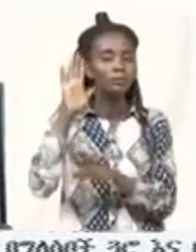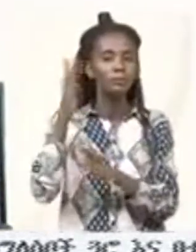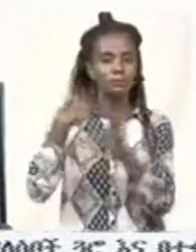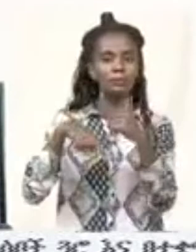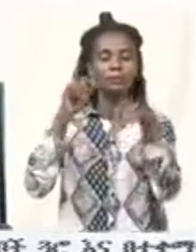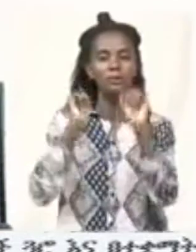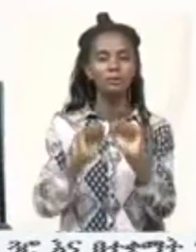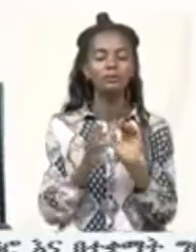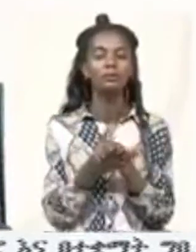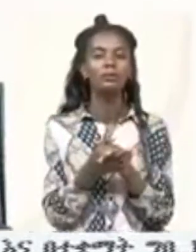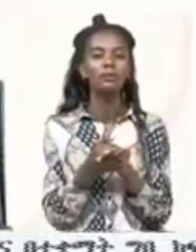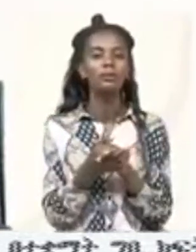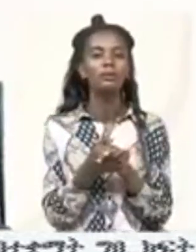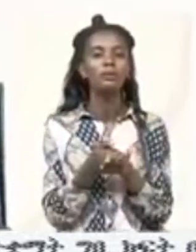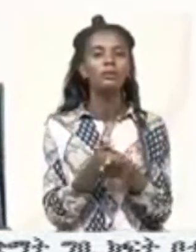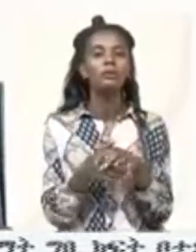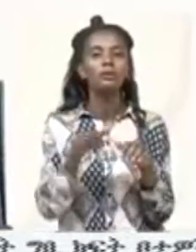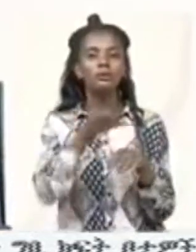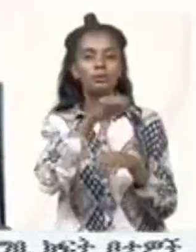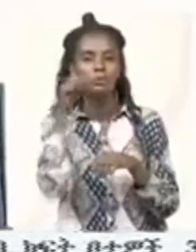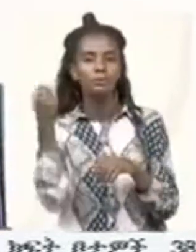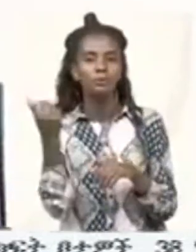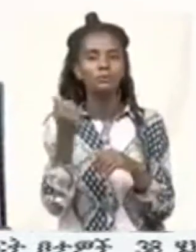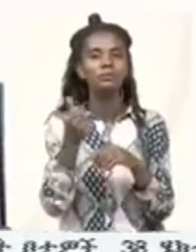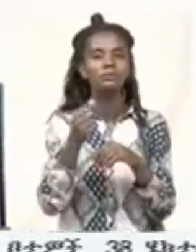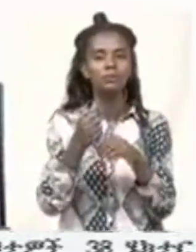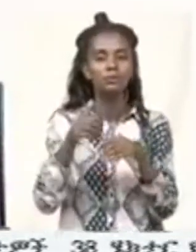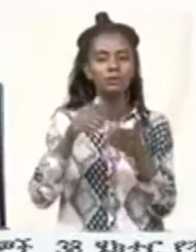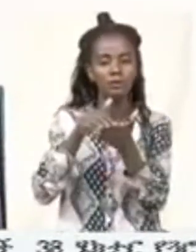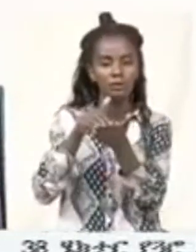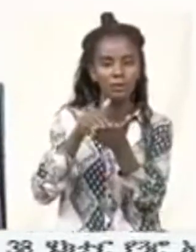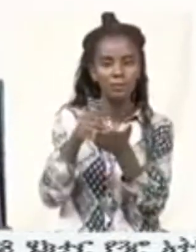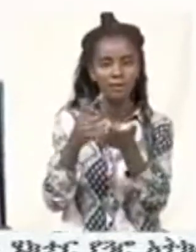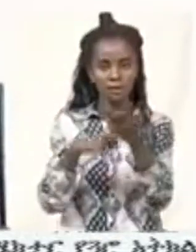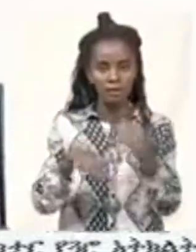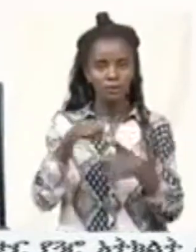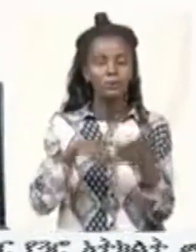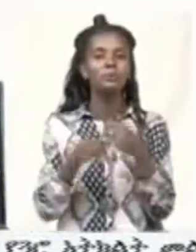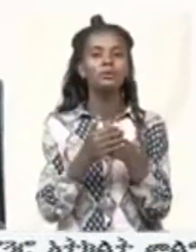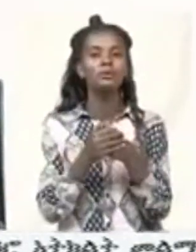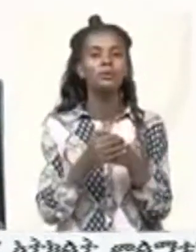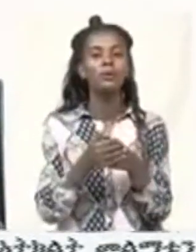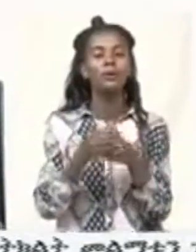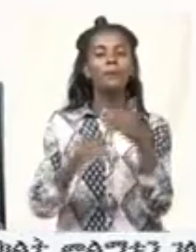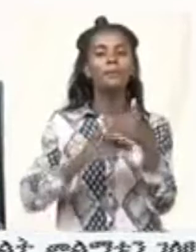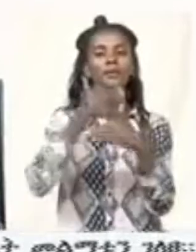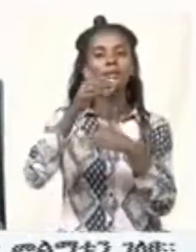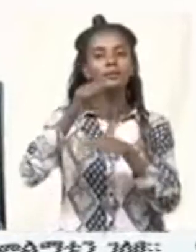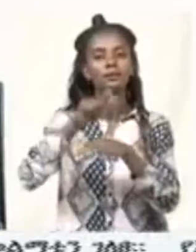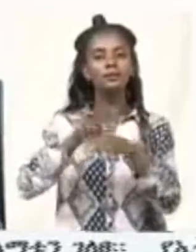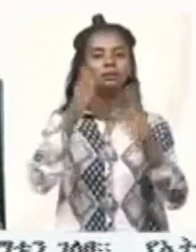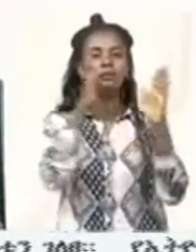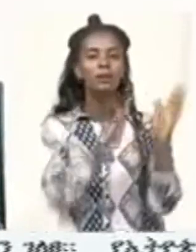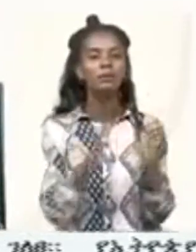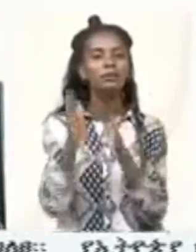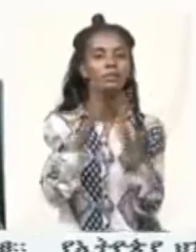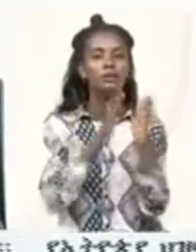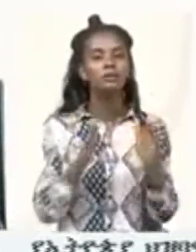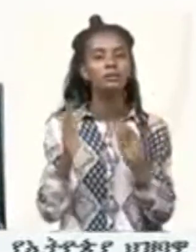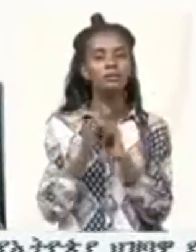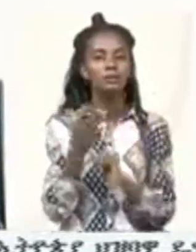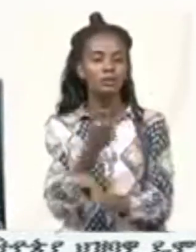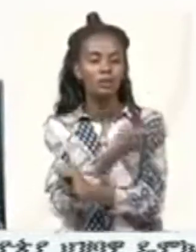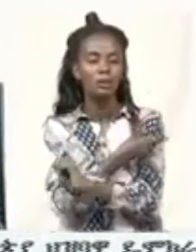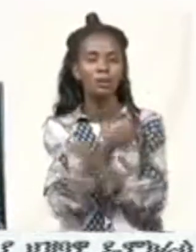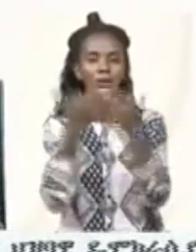አናውቅም። ሌሎች ፕሪቨንቲቭ አክቲቪቲዎቹ ደግሞ ትንሽ ደከም እያሉ ስለመጡ ለሚቀጥለው ጊዜ ለመዘጋጀት